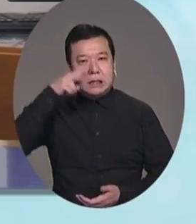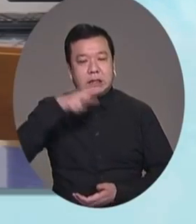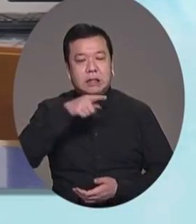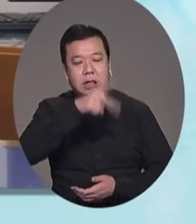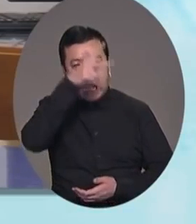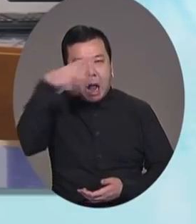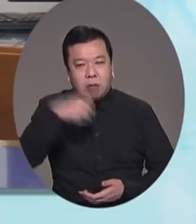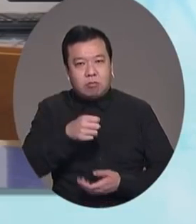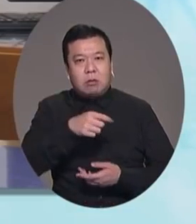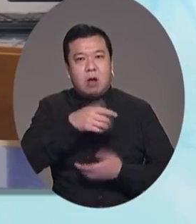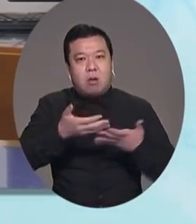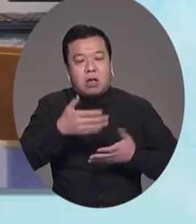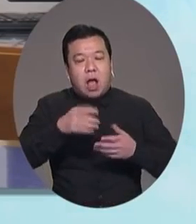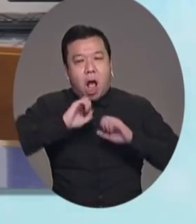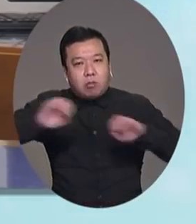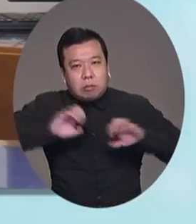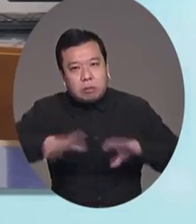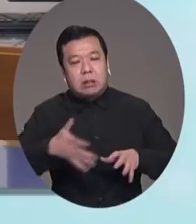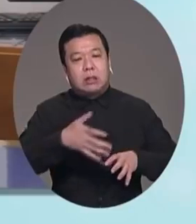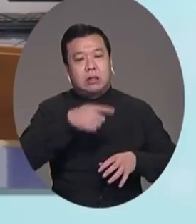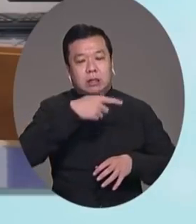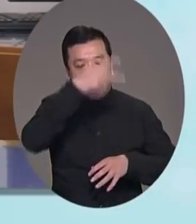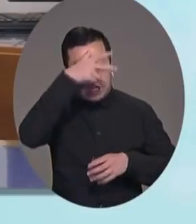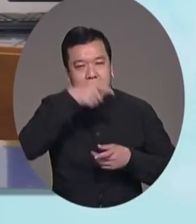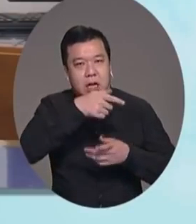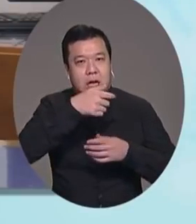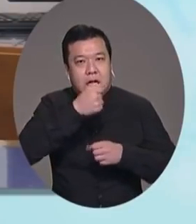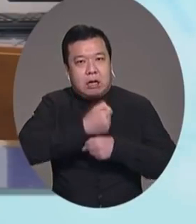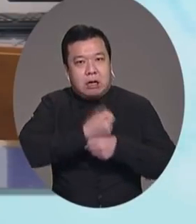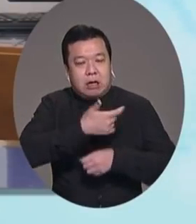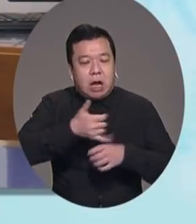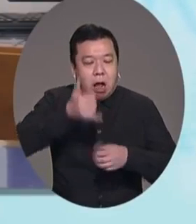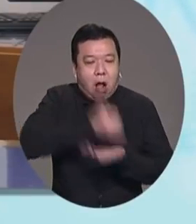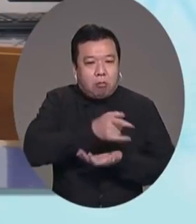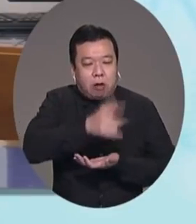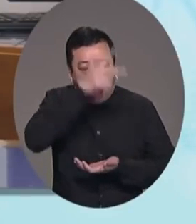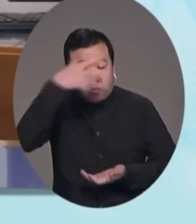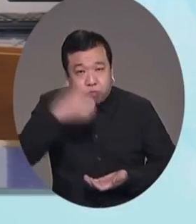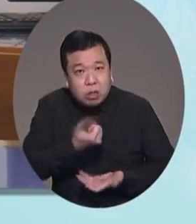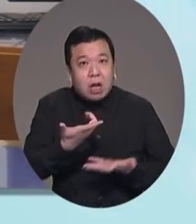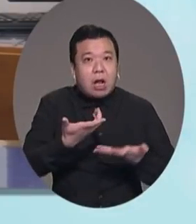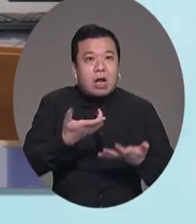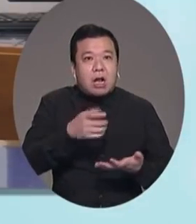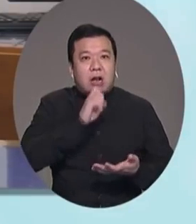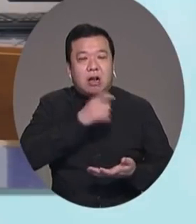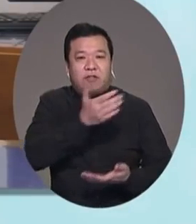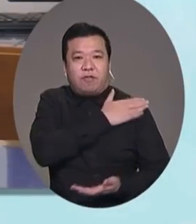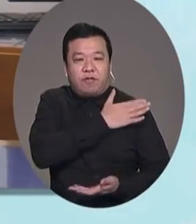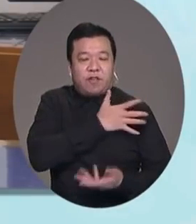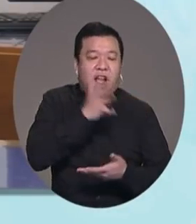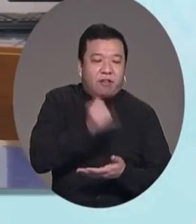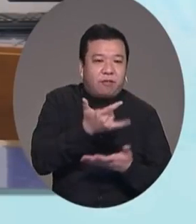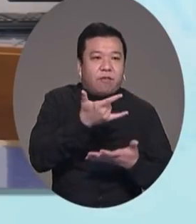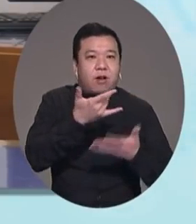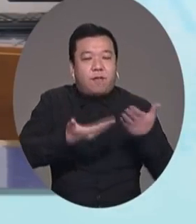同官员甚至公众讲呢，做得特区的官员无论是高级的公务员或者问责团队的一员